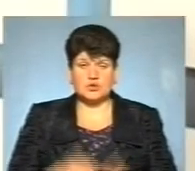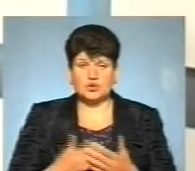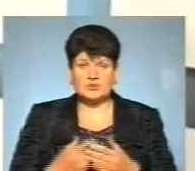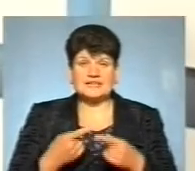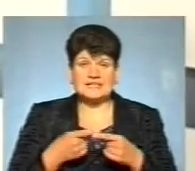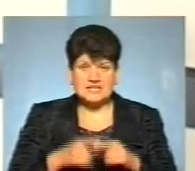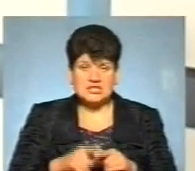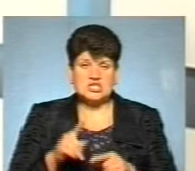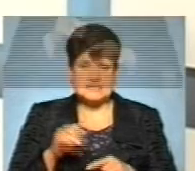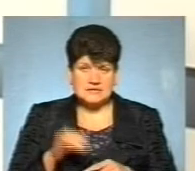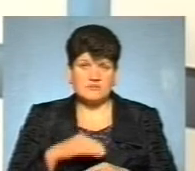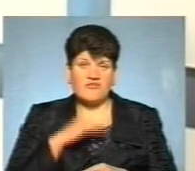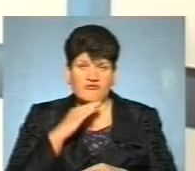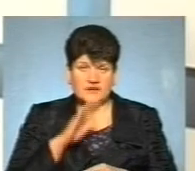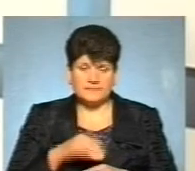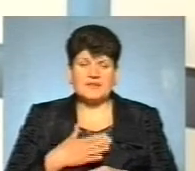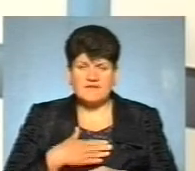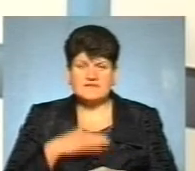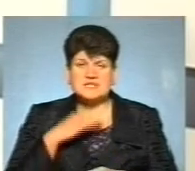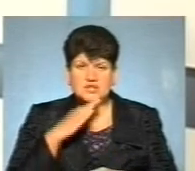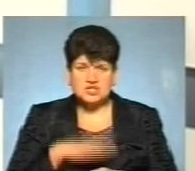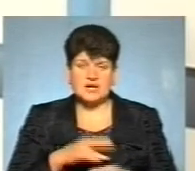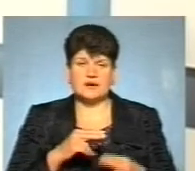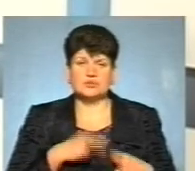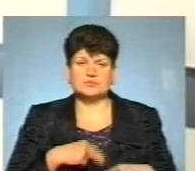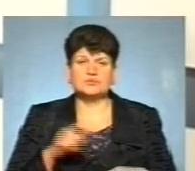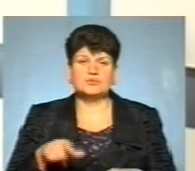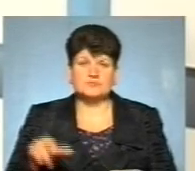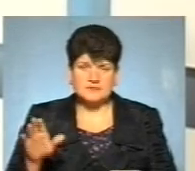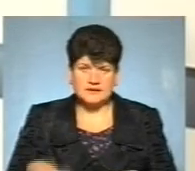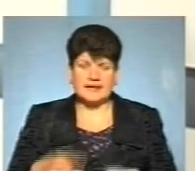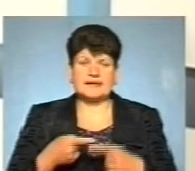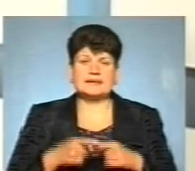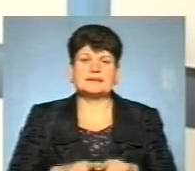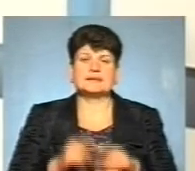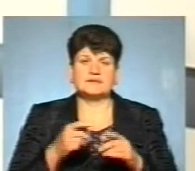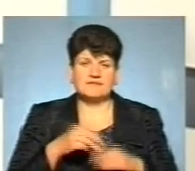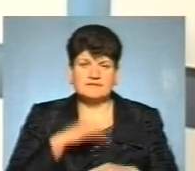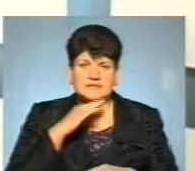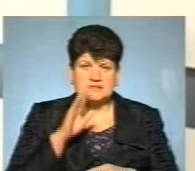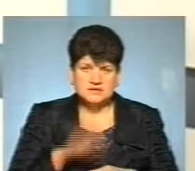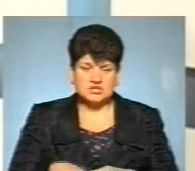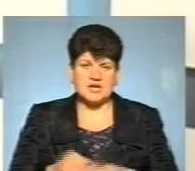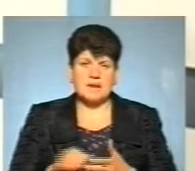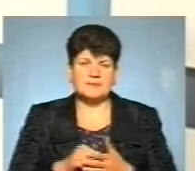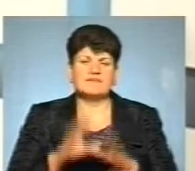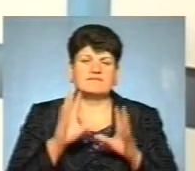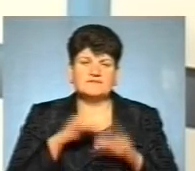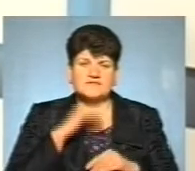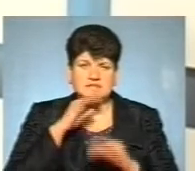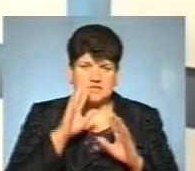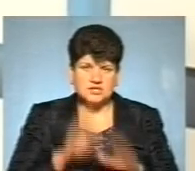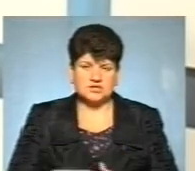технічних засобів вам вистачить? Нам вистачає кадрового потенціалу, технічних засобів, розхідних матеріалів.